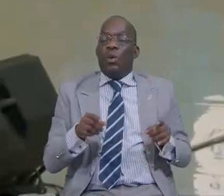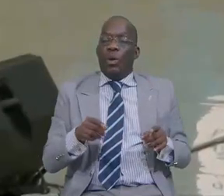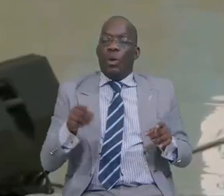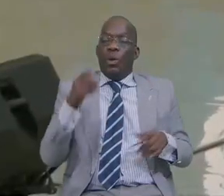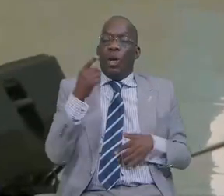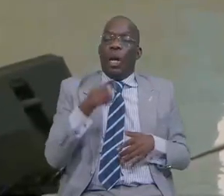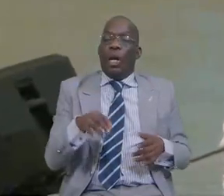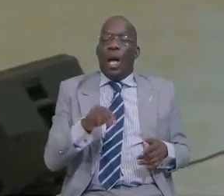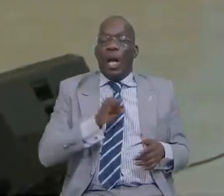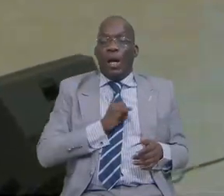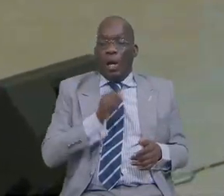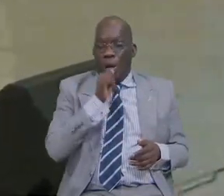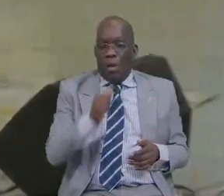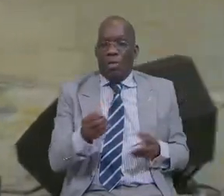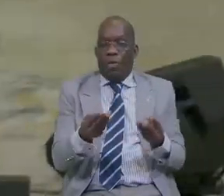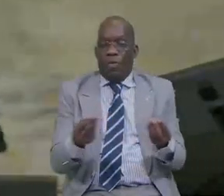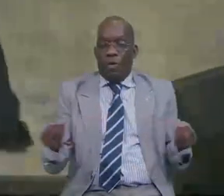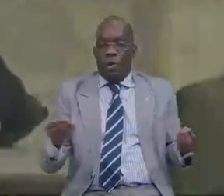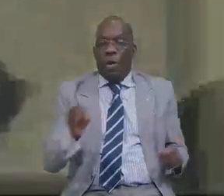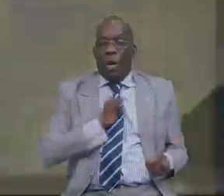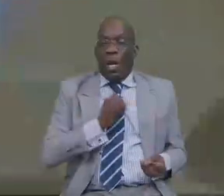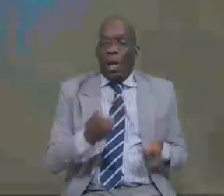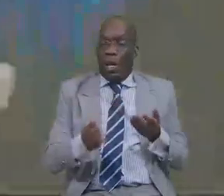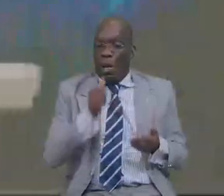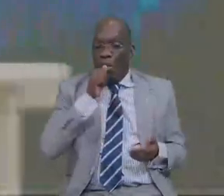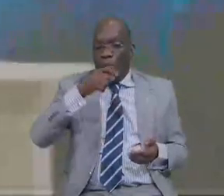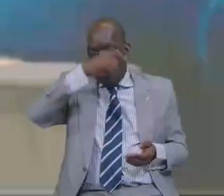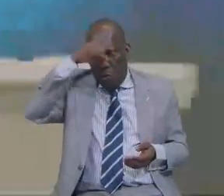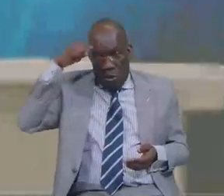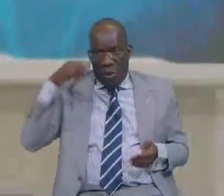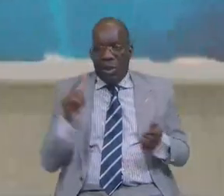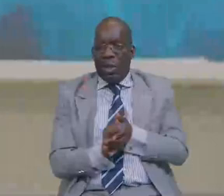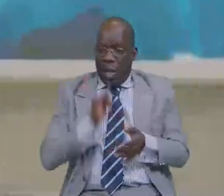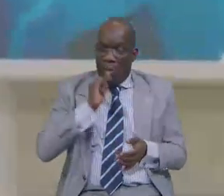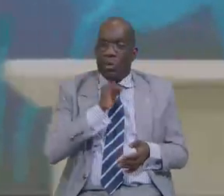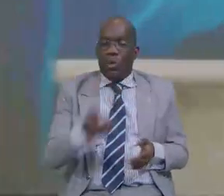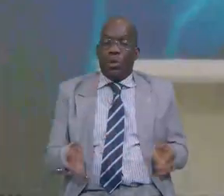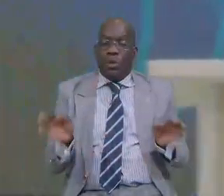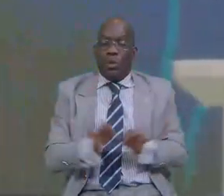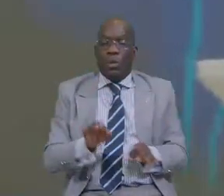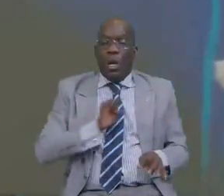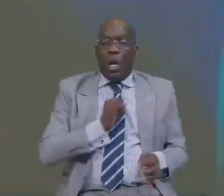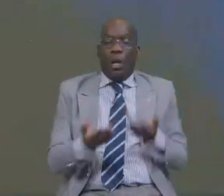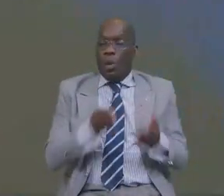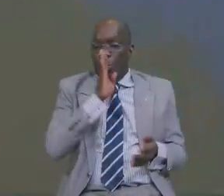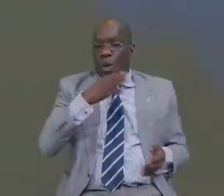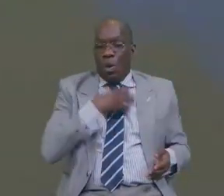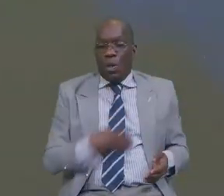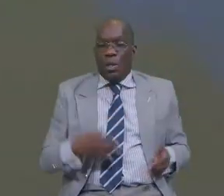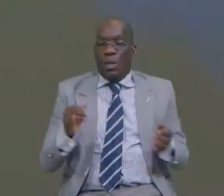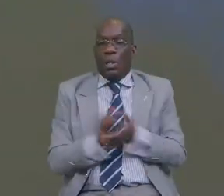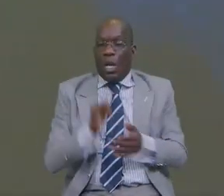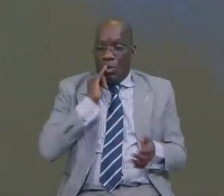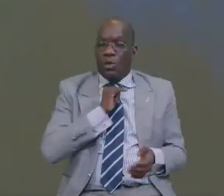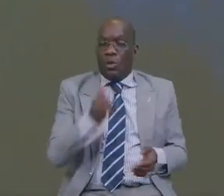mais ça ne compte pas. Je peux me sentir épuisé, ça ne compte pas. Peut-être que je suis en sueur là-bas, ça ne compte pas. Je peux avoir faim, ça ne